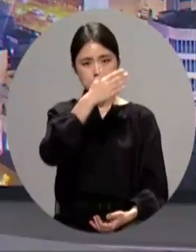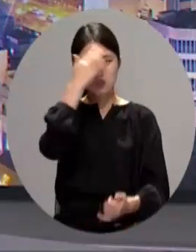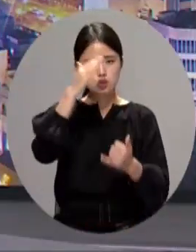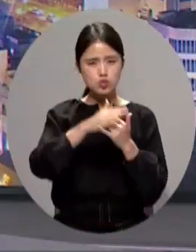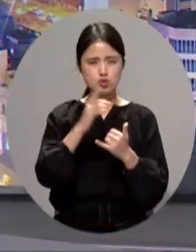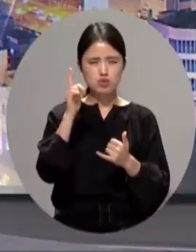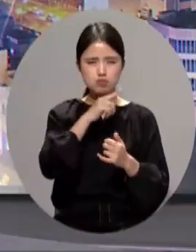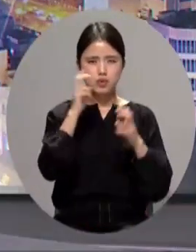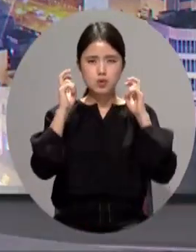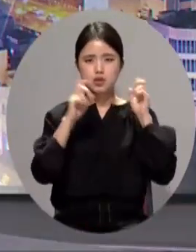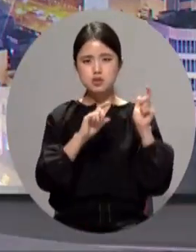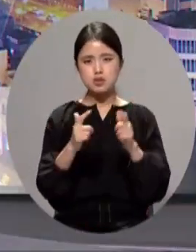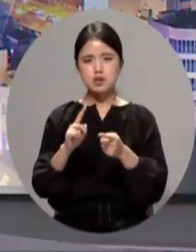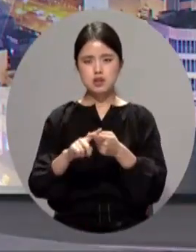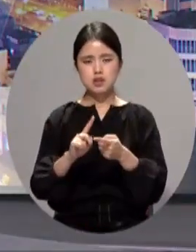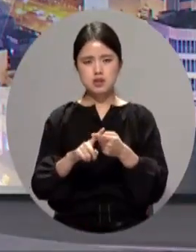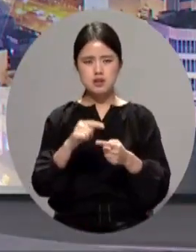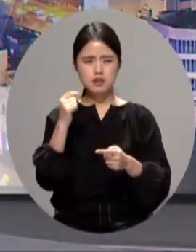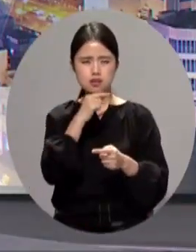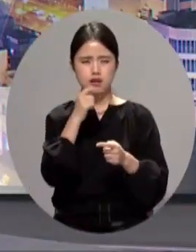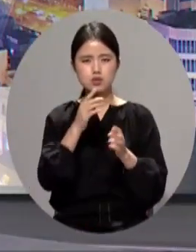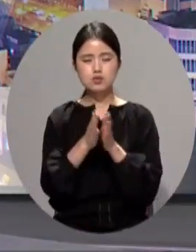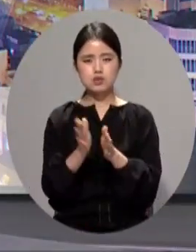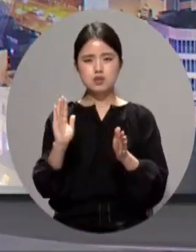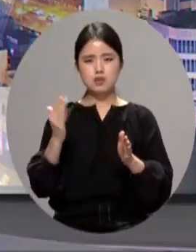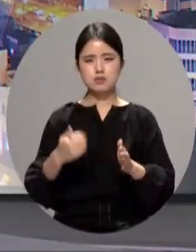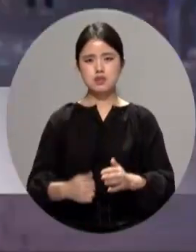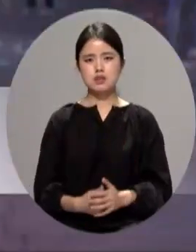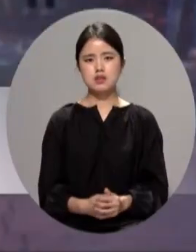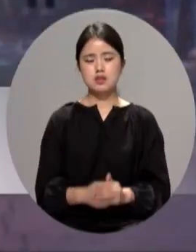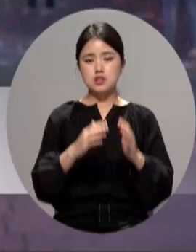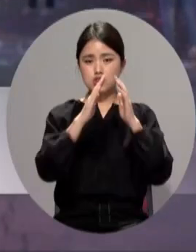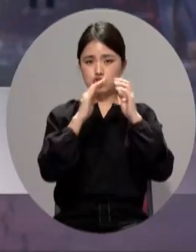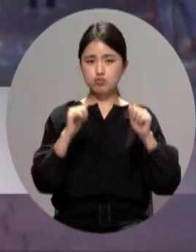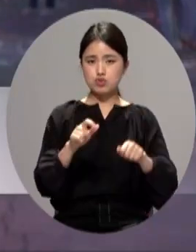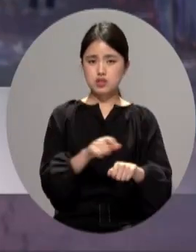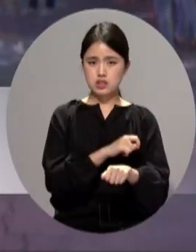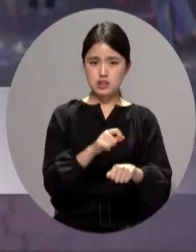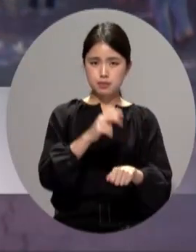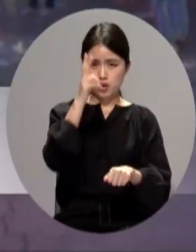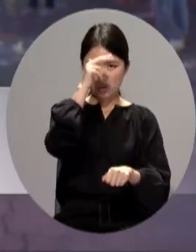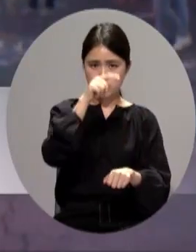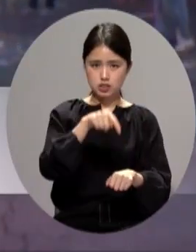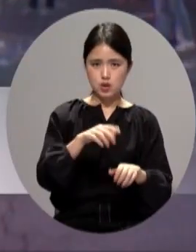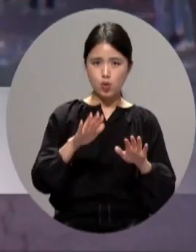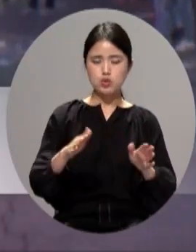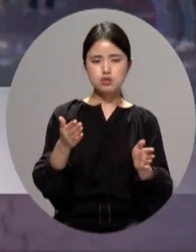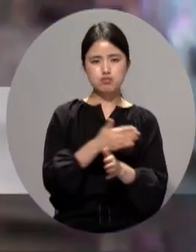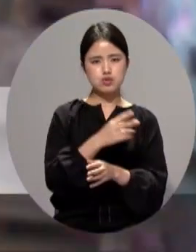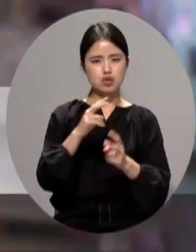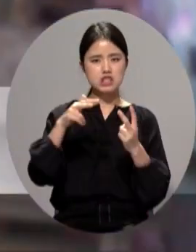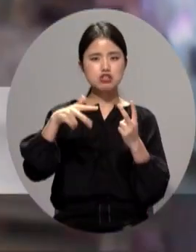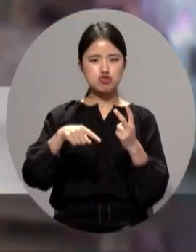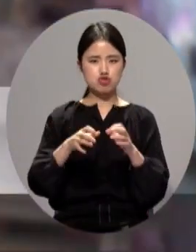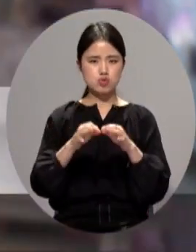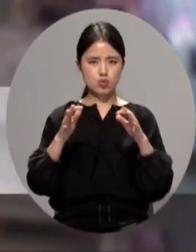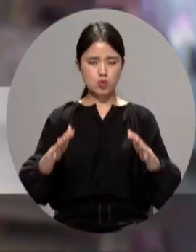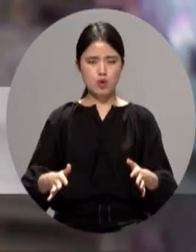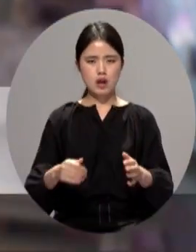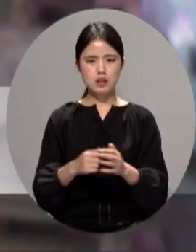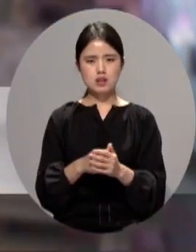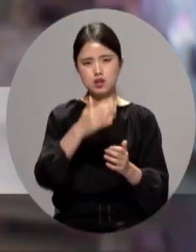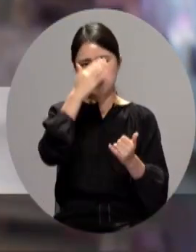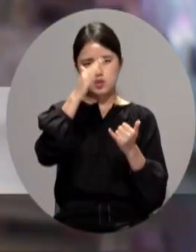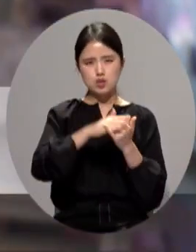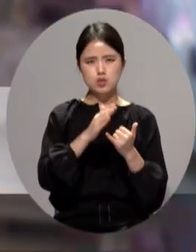청소년 유해업소를 대상으로 한 기획 단속이 추진됩니다 전라북도 특별사법 경찰은 오늘부터 2주간에 걸쳐